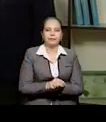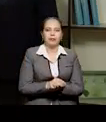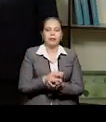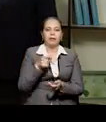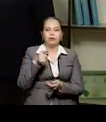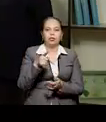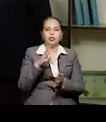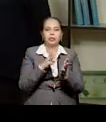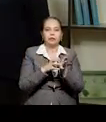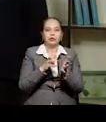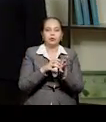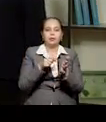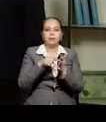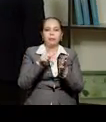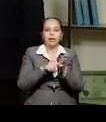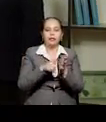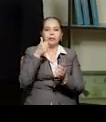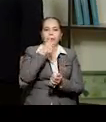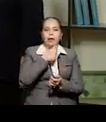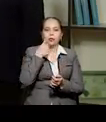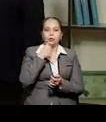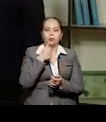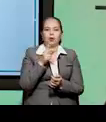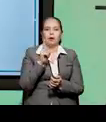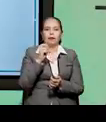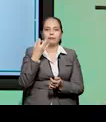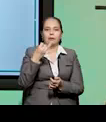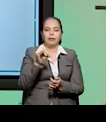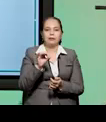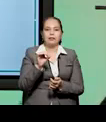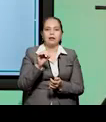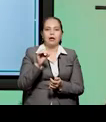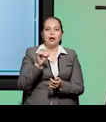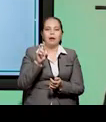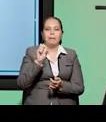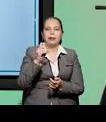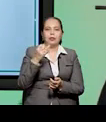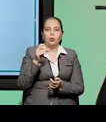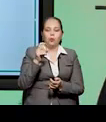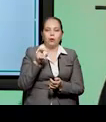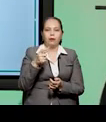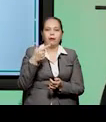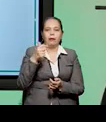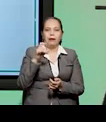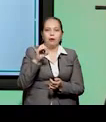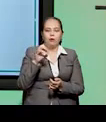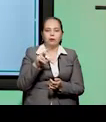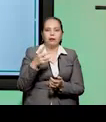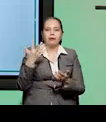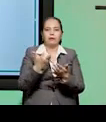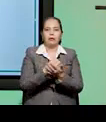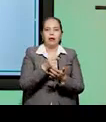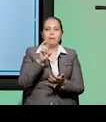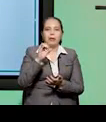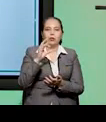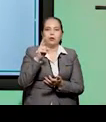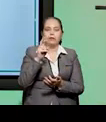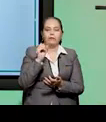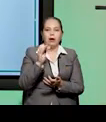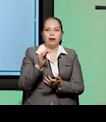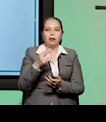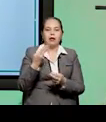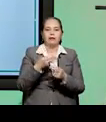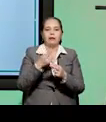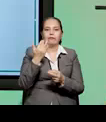И в 1917 году канадский бактериолог Эрель открыл бактериофаг –